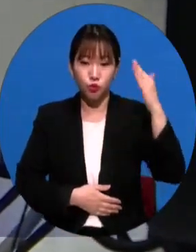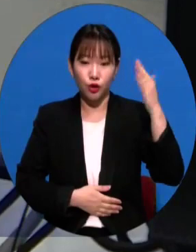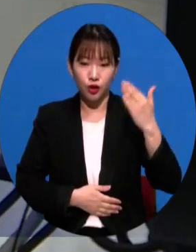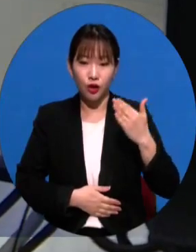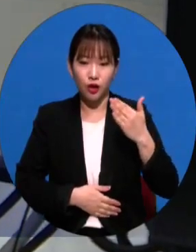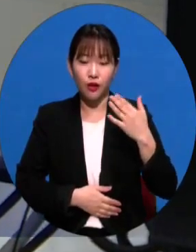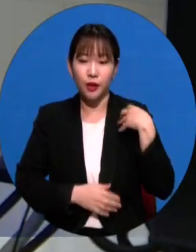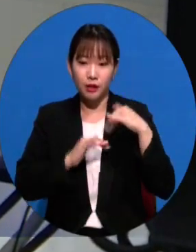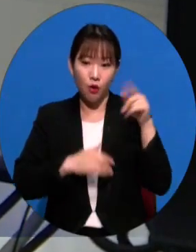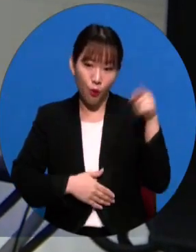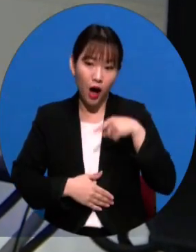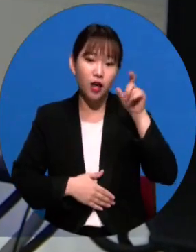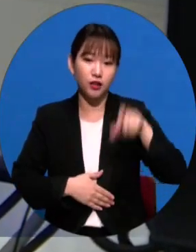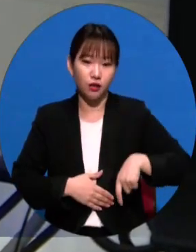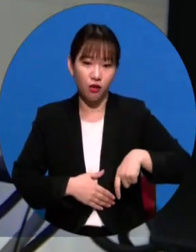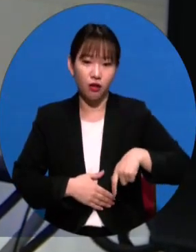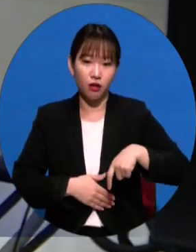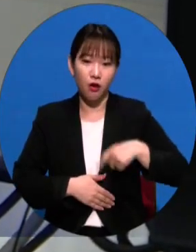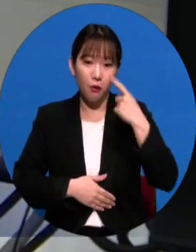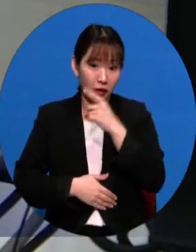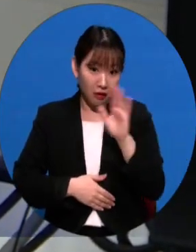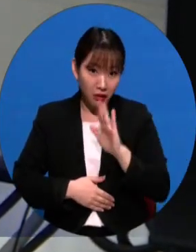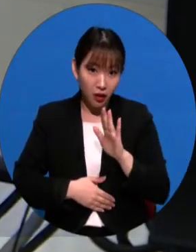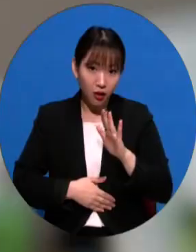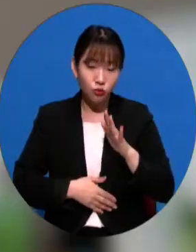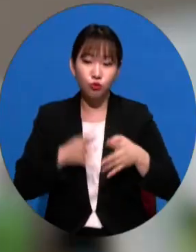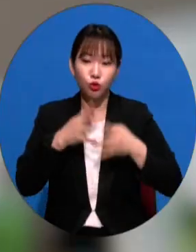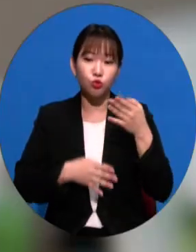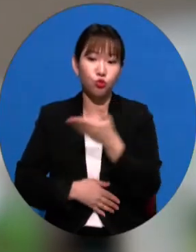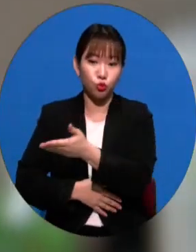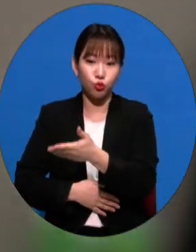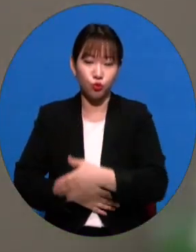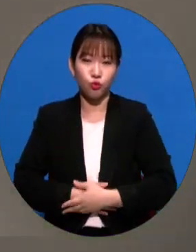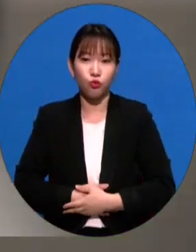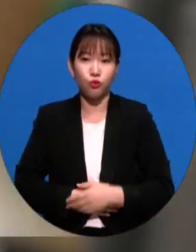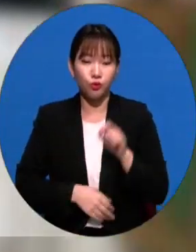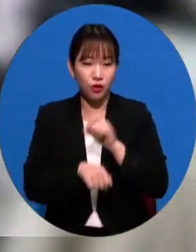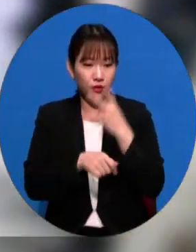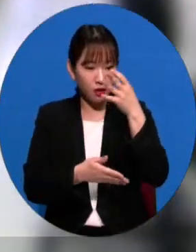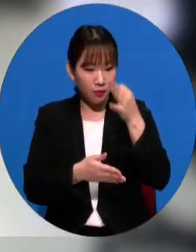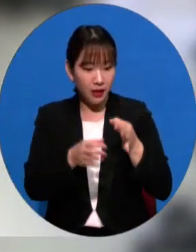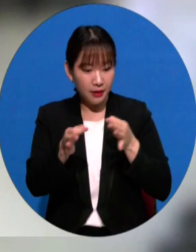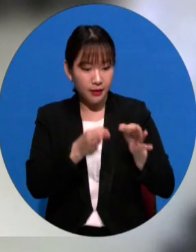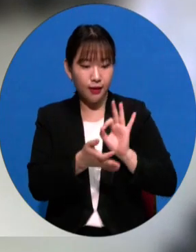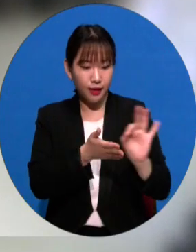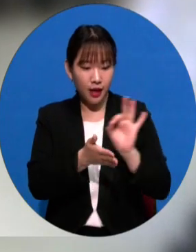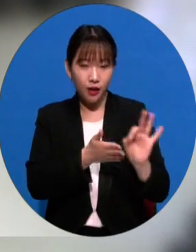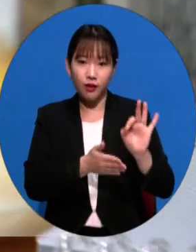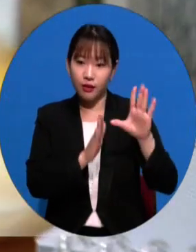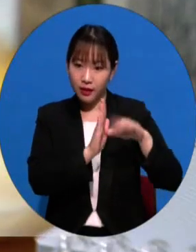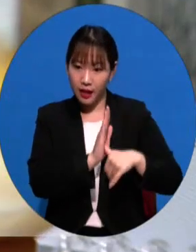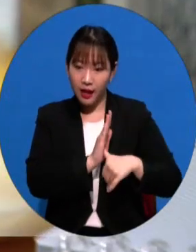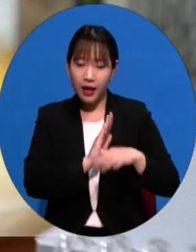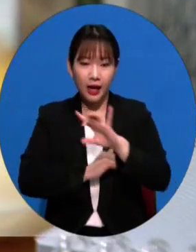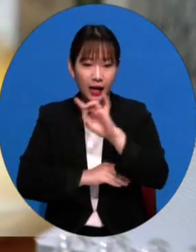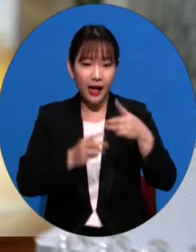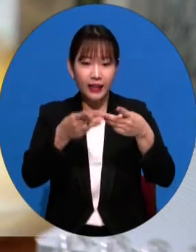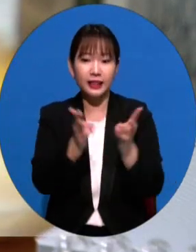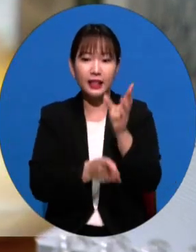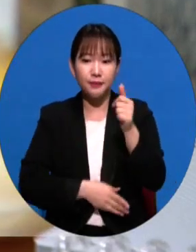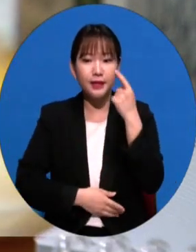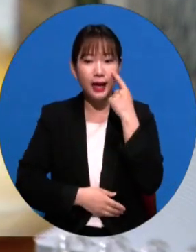서무가 와서 갔지. 체크 안 했는데 영수증 사고 있었는데. 사무관리비가 매점에 지출되는 과정에서 각 부서